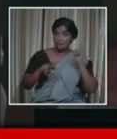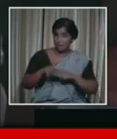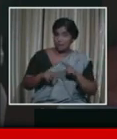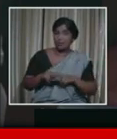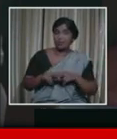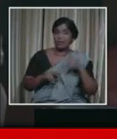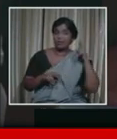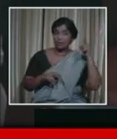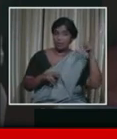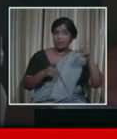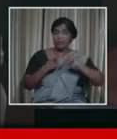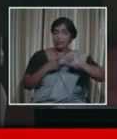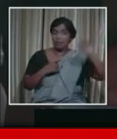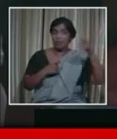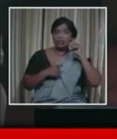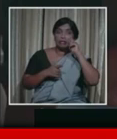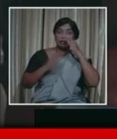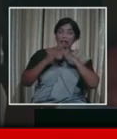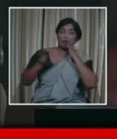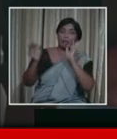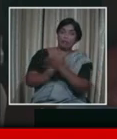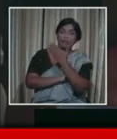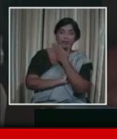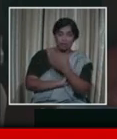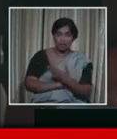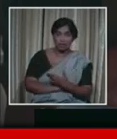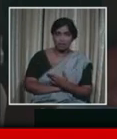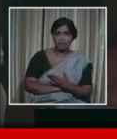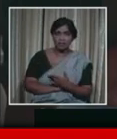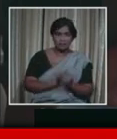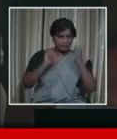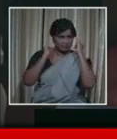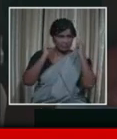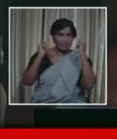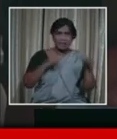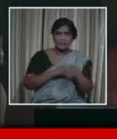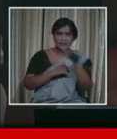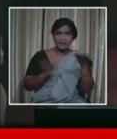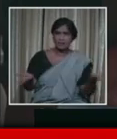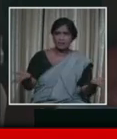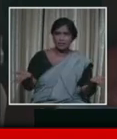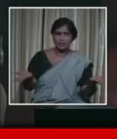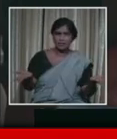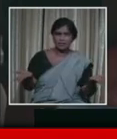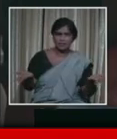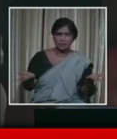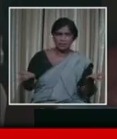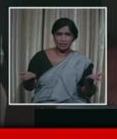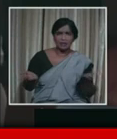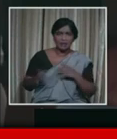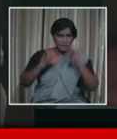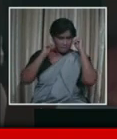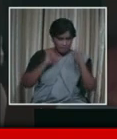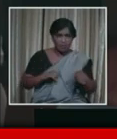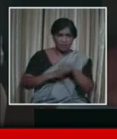daruwage bus stop ekata yanawa anda tambusalege gedara gini gannawai kiyala mona tarang tirisan samajayakata api inne me tirisan samajayen